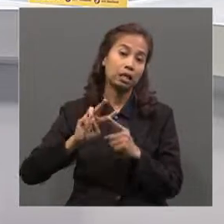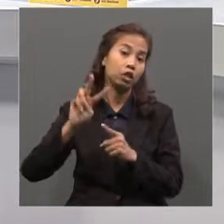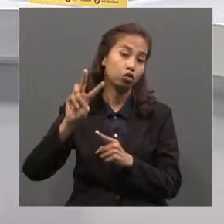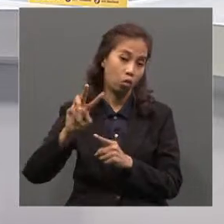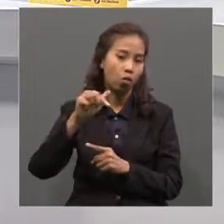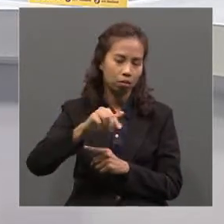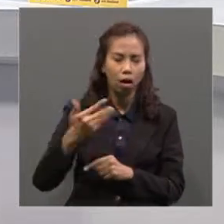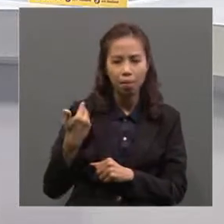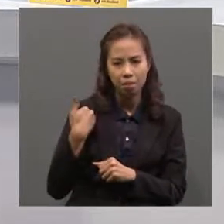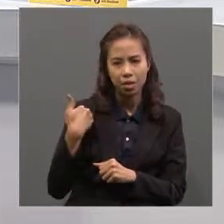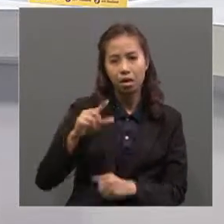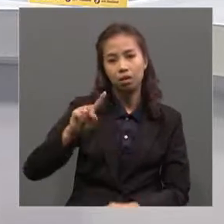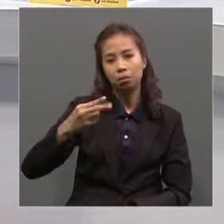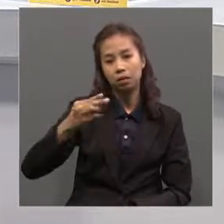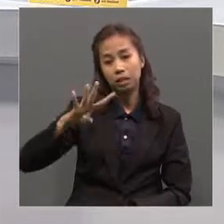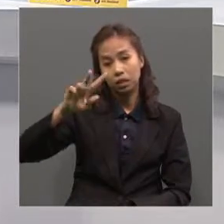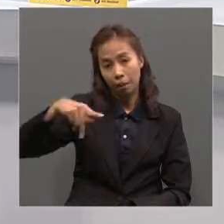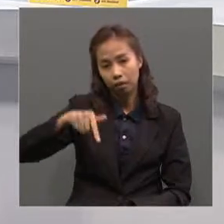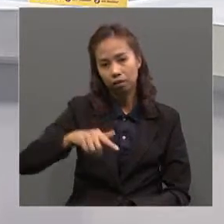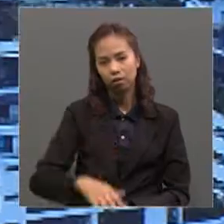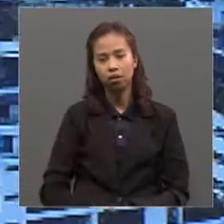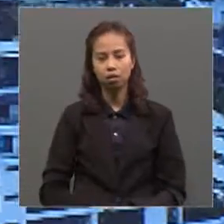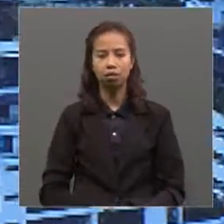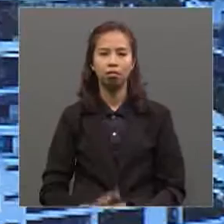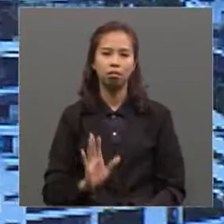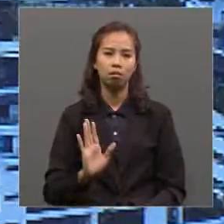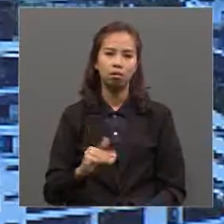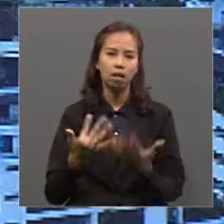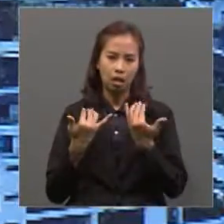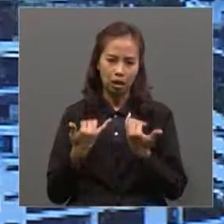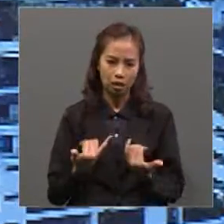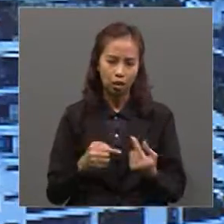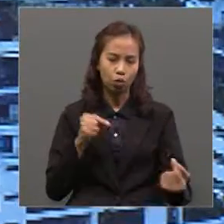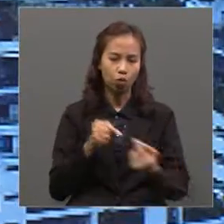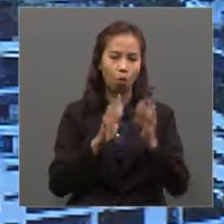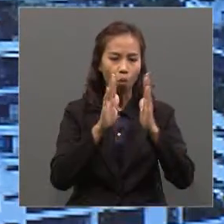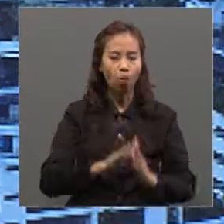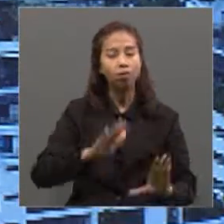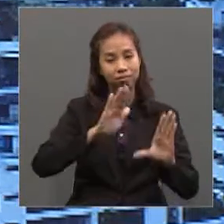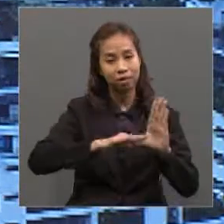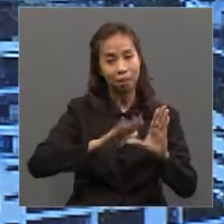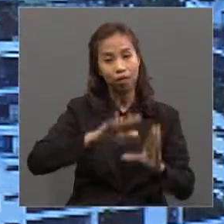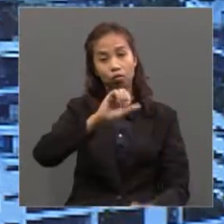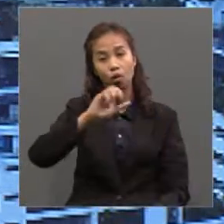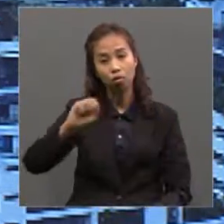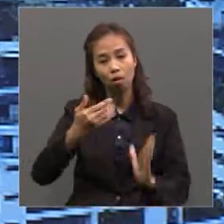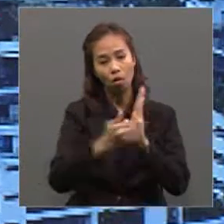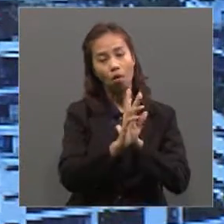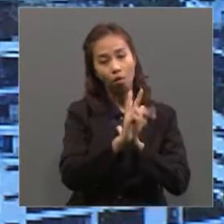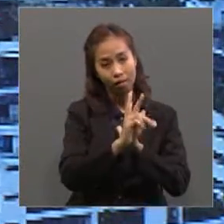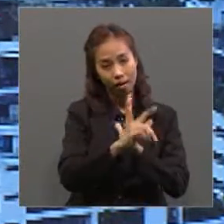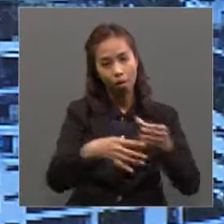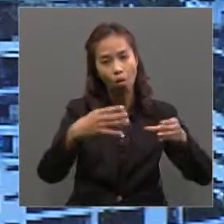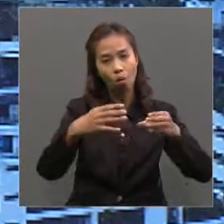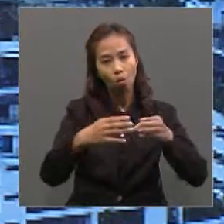ง 14,000 คนเรื่องนี้ค่ะทำให้ทางผู้สมัครส.ส.ขอนแก่นเขต2จากพรรคก้าวไกลแล้วก็พรรคเสรีรวมไท